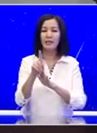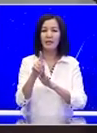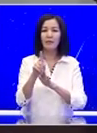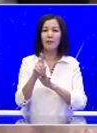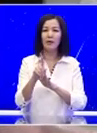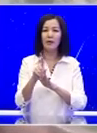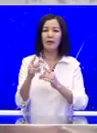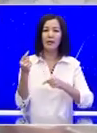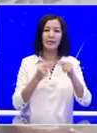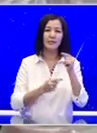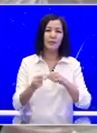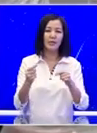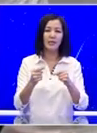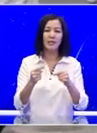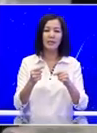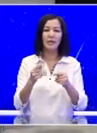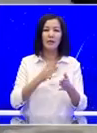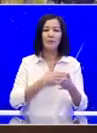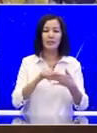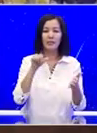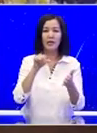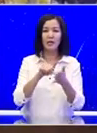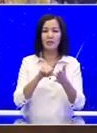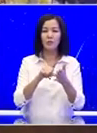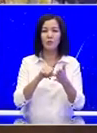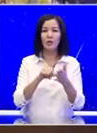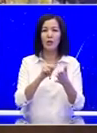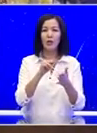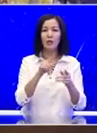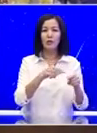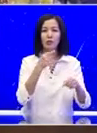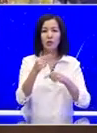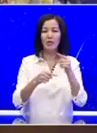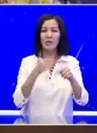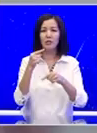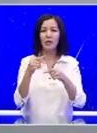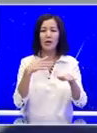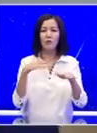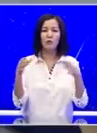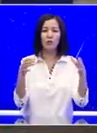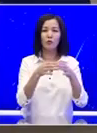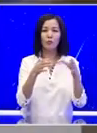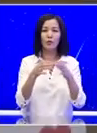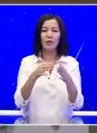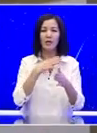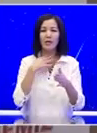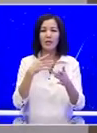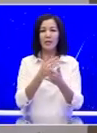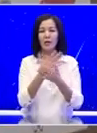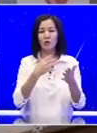аудан кәсіпкерлері де бейжай қарап қалмапты. Өзара бір-біріне челленджі жолдап әлеуметтік осал топтарға оның ет сынды